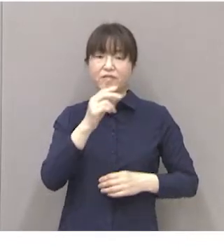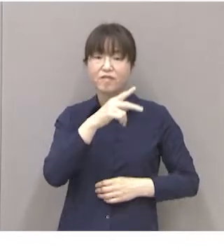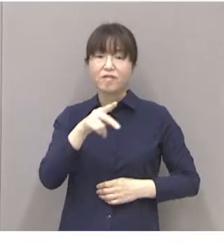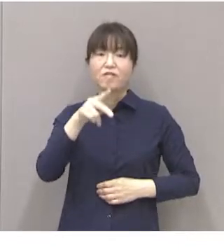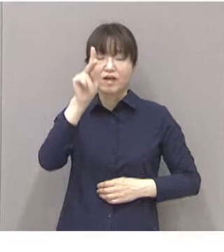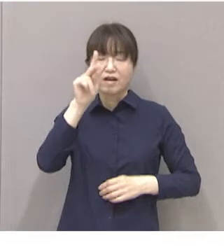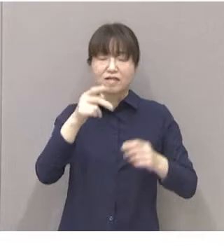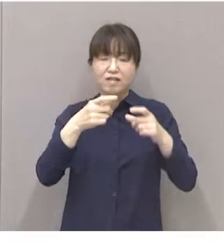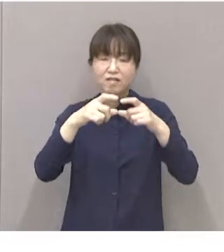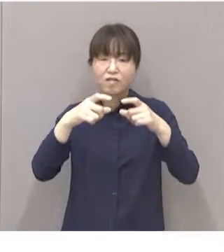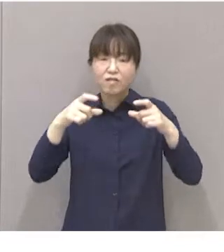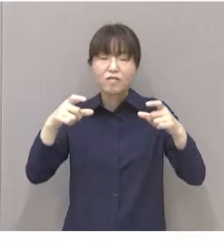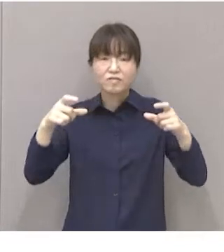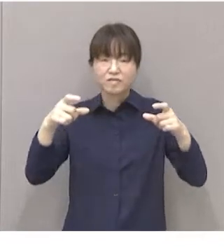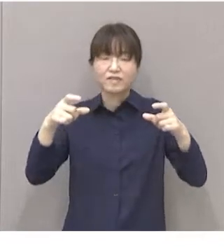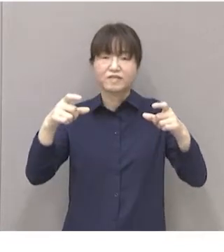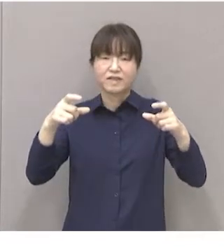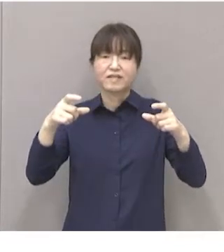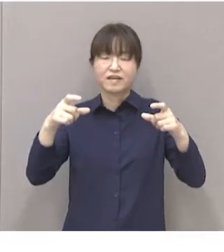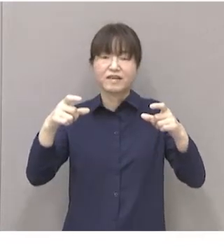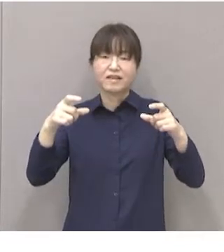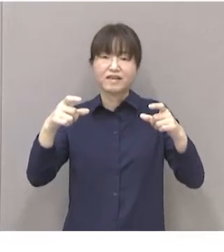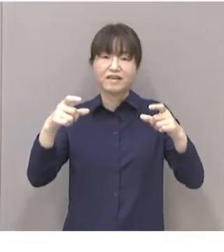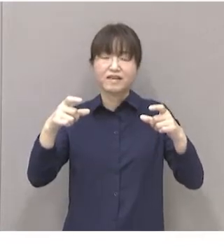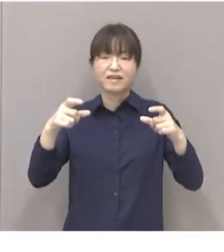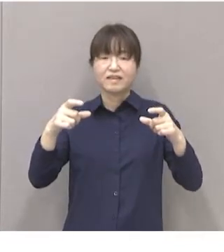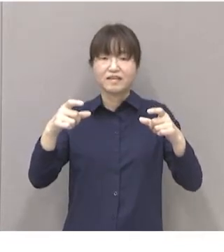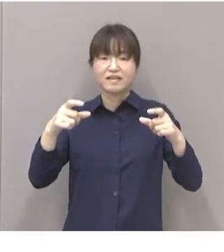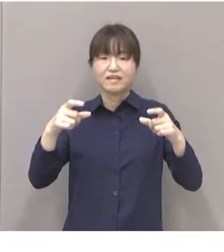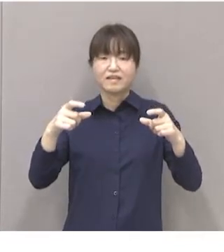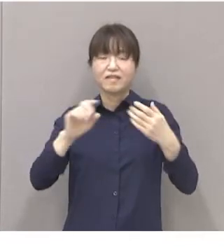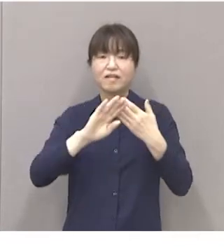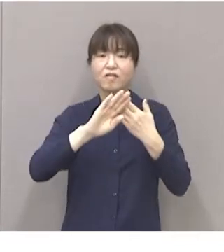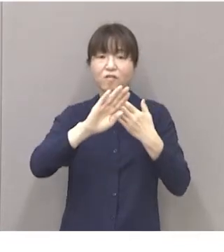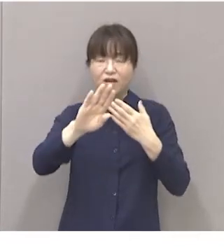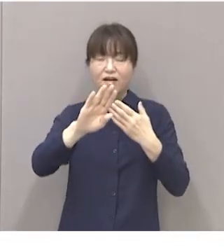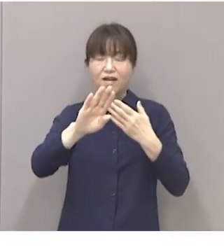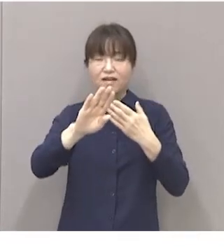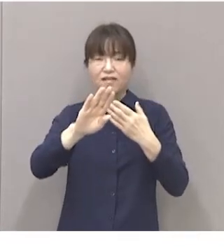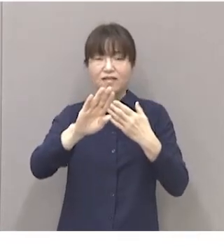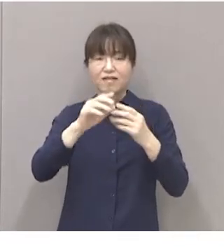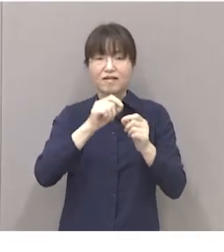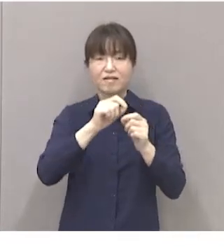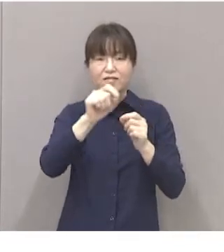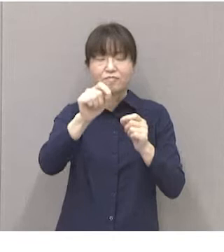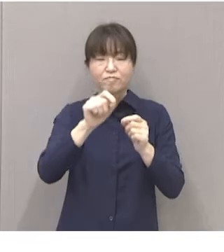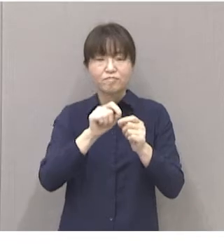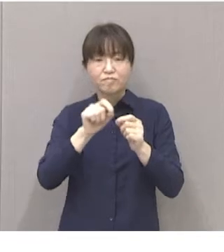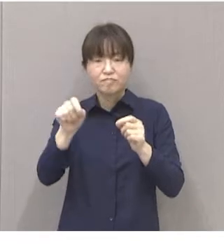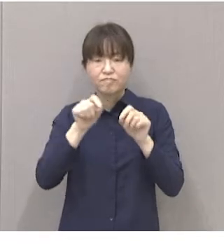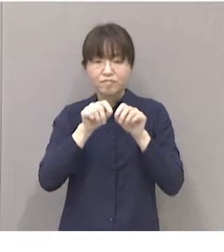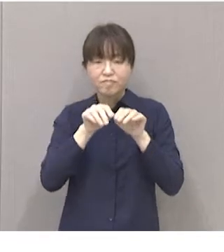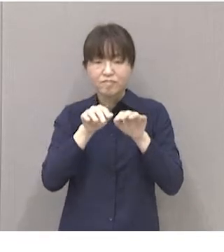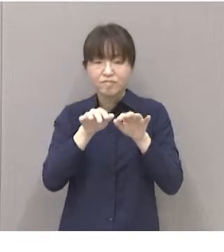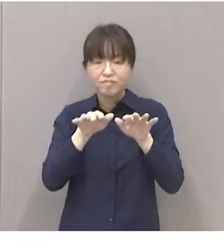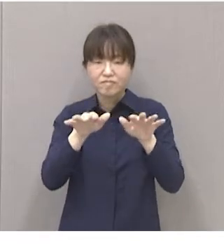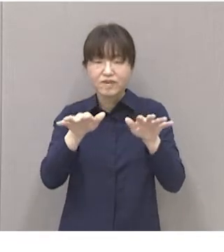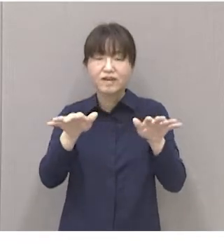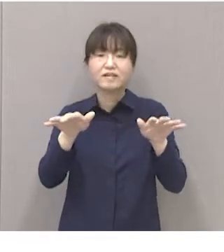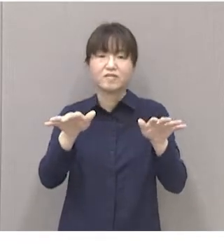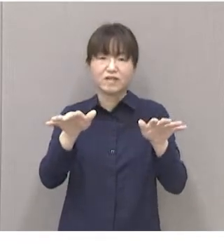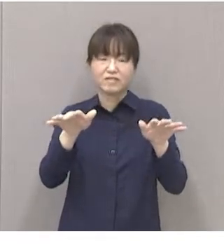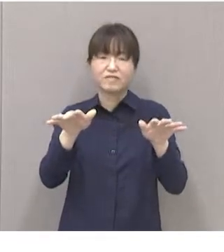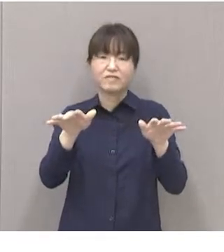増えてきました細胞がですねそしてまああのまま割の色々な臓器に浸潤をしていくわけなんですけれど